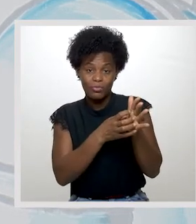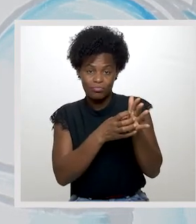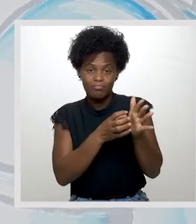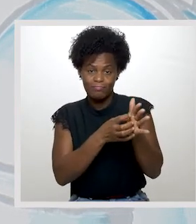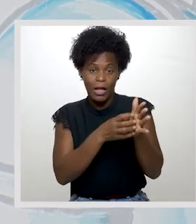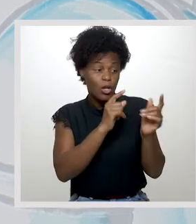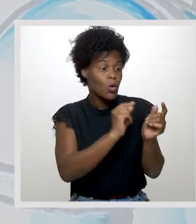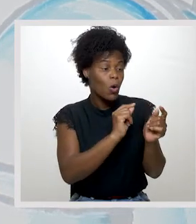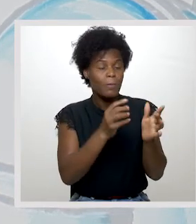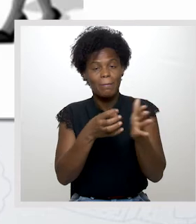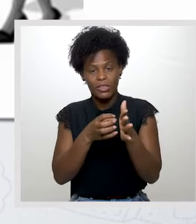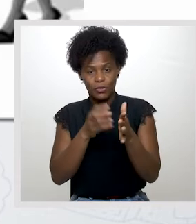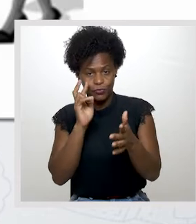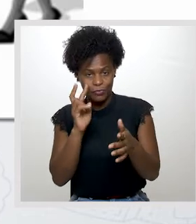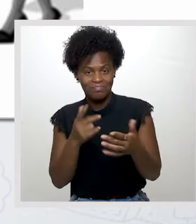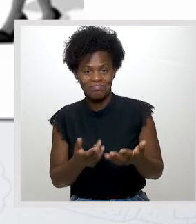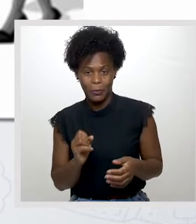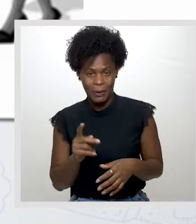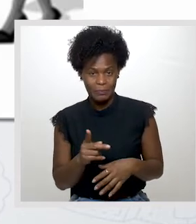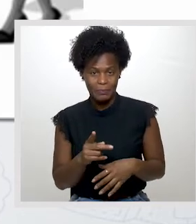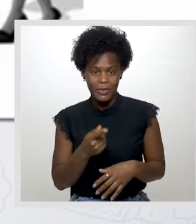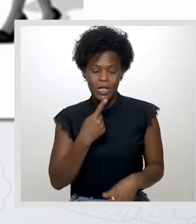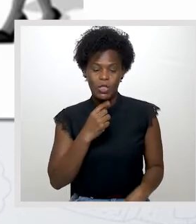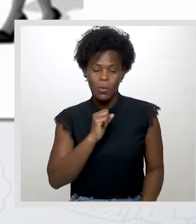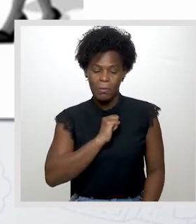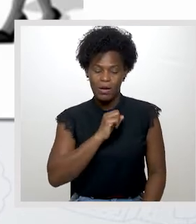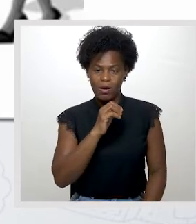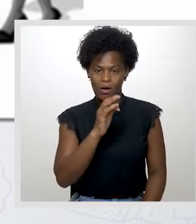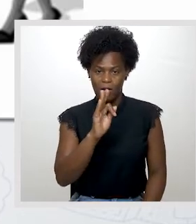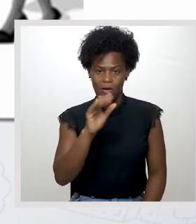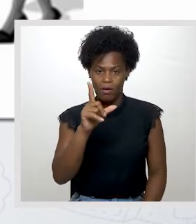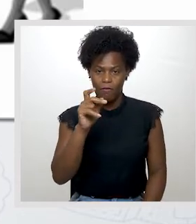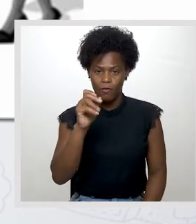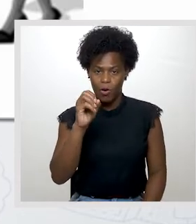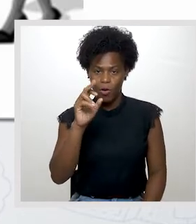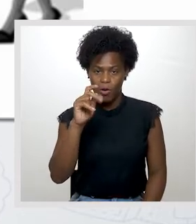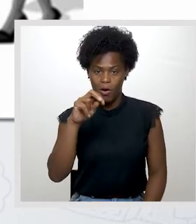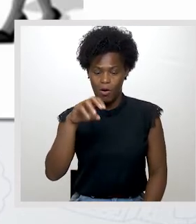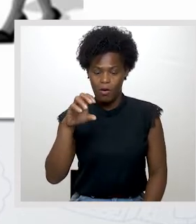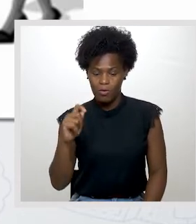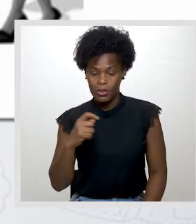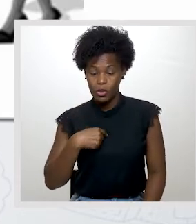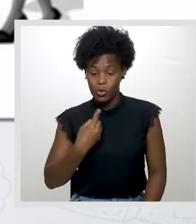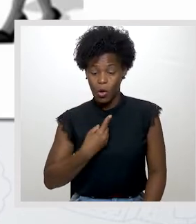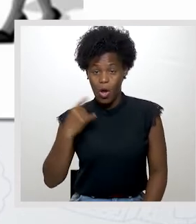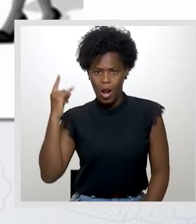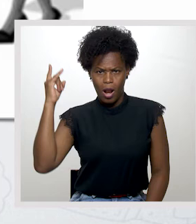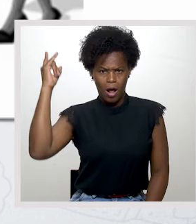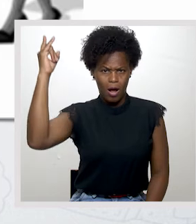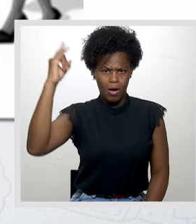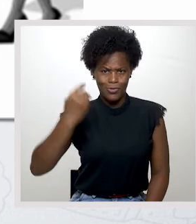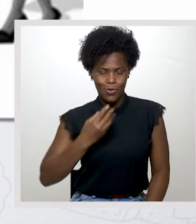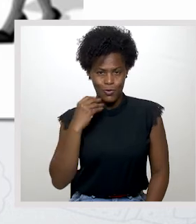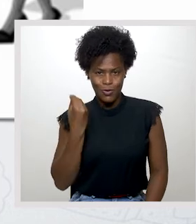correspondente. Ok? Je m'appelle Florence. Je suis grande. Je suis